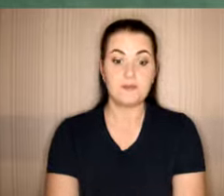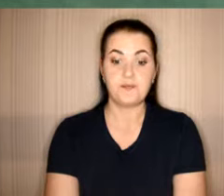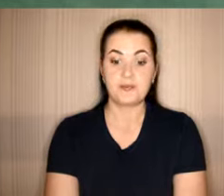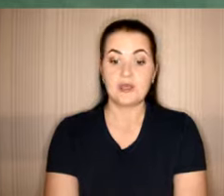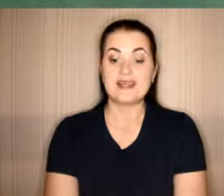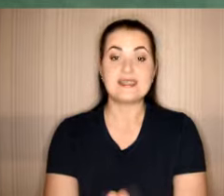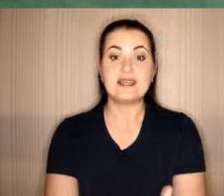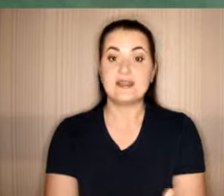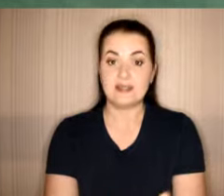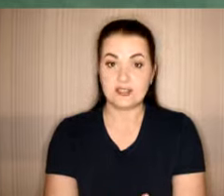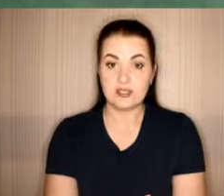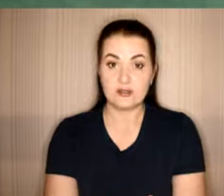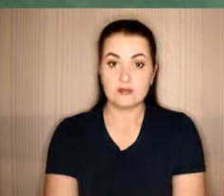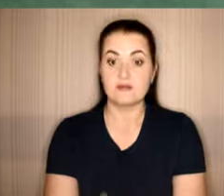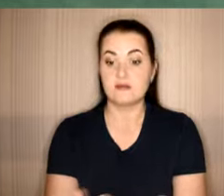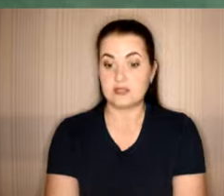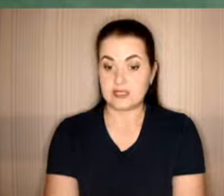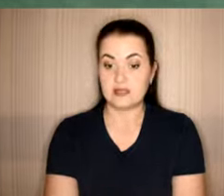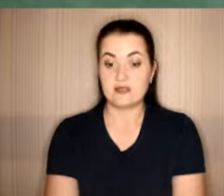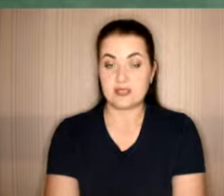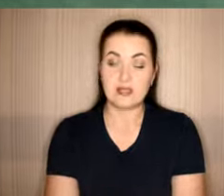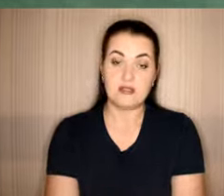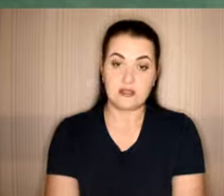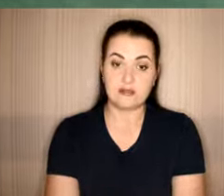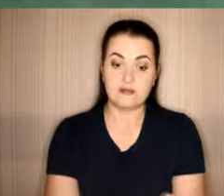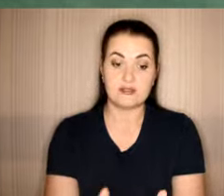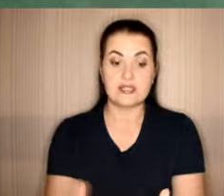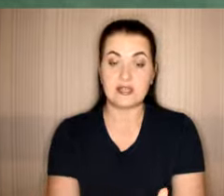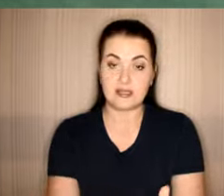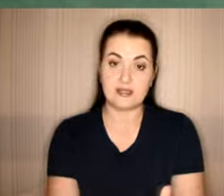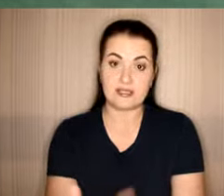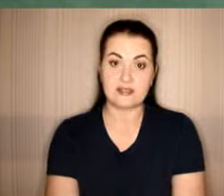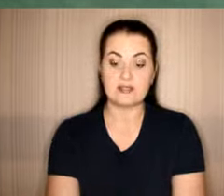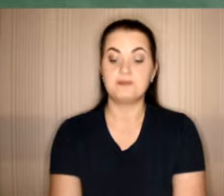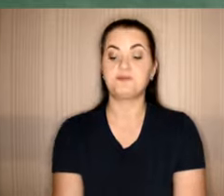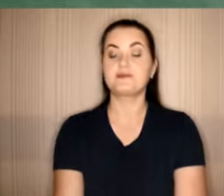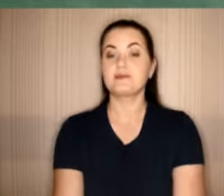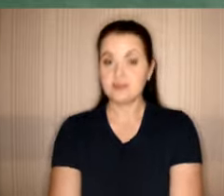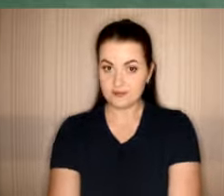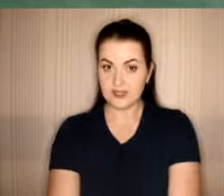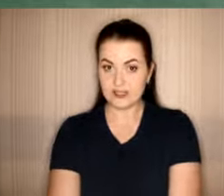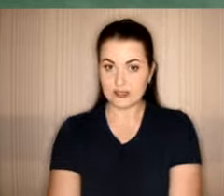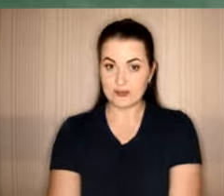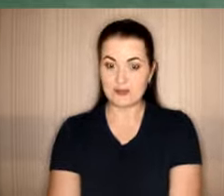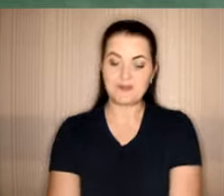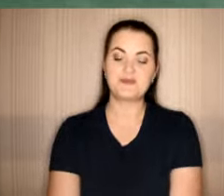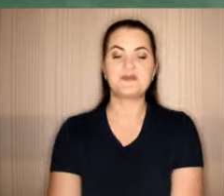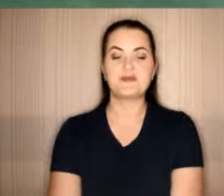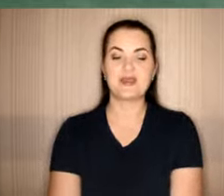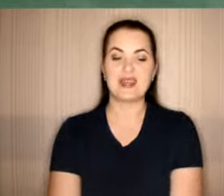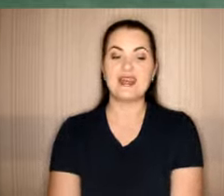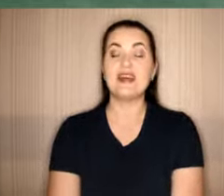лист. Зелене є жито – це середній рід. Зелене є нестягнена. Зрозуміло?